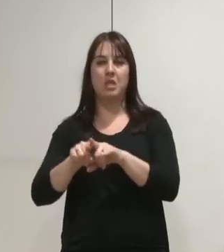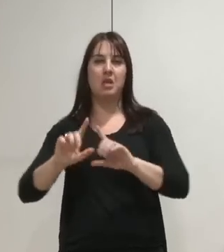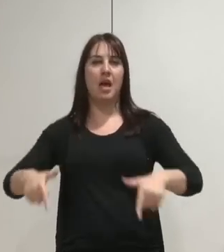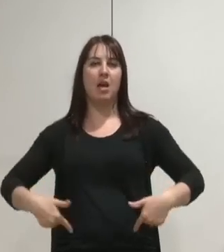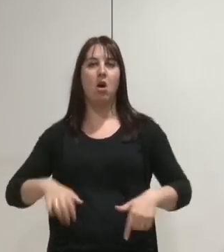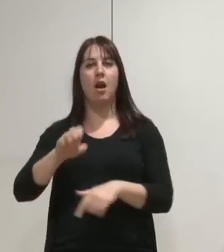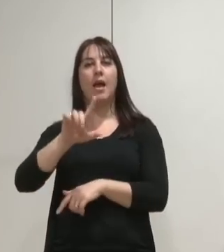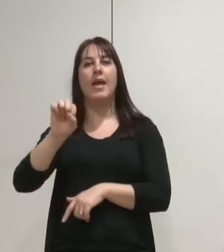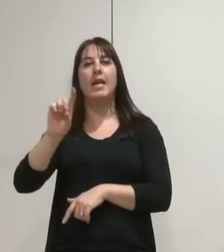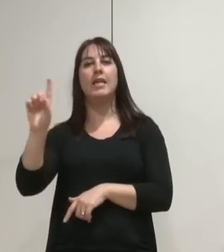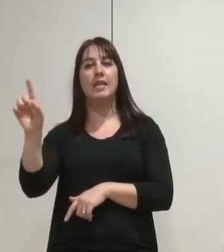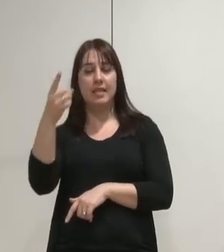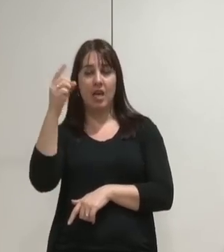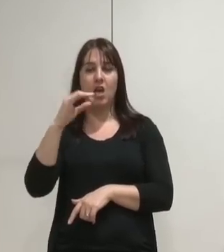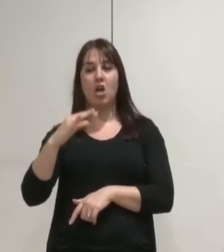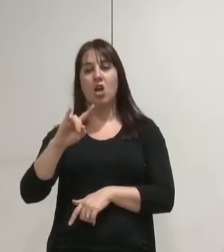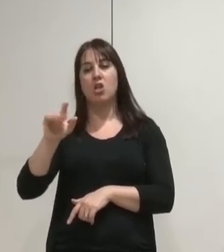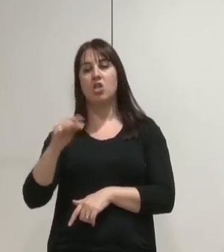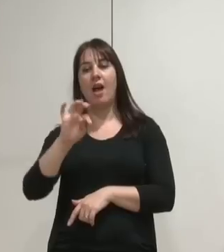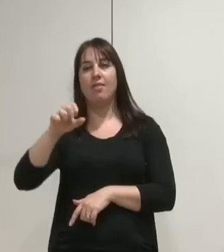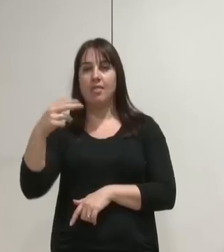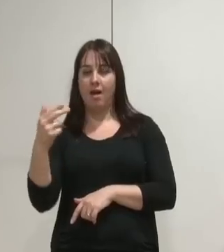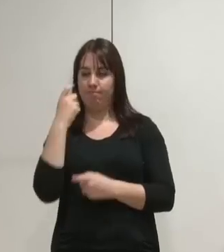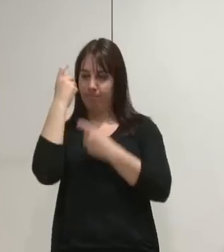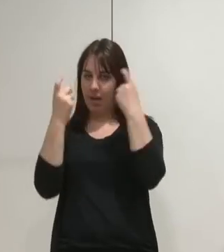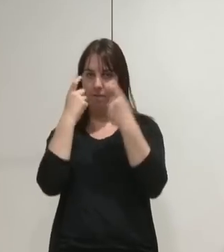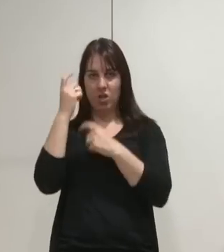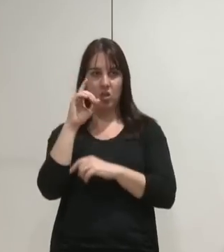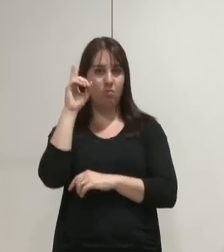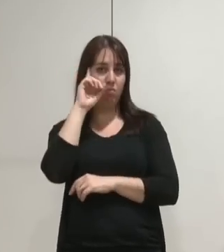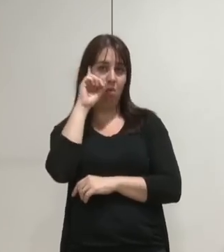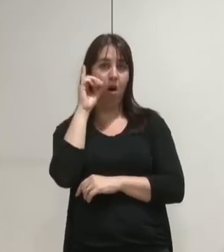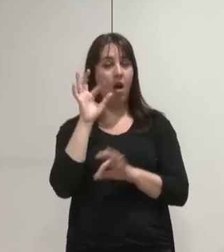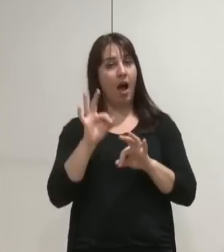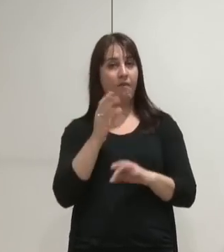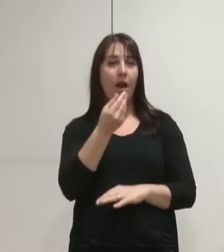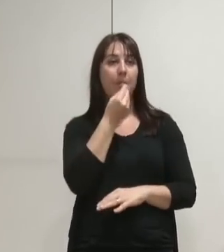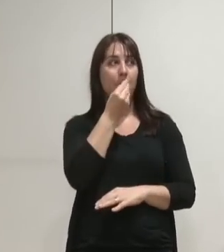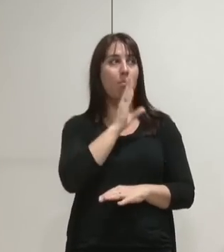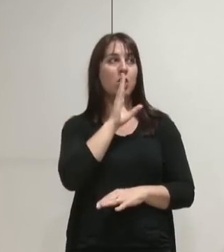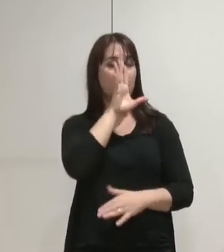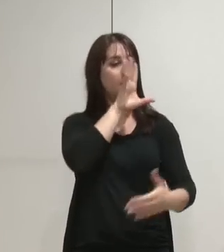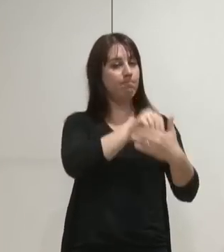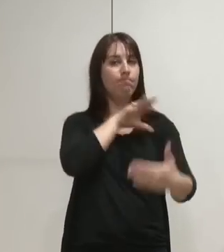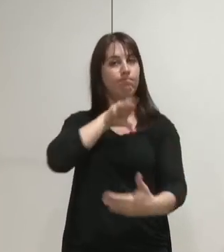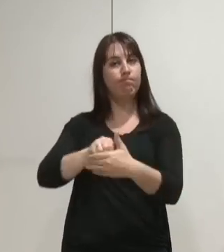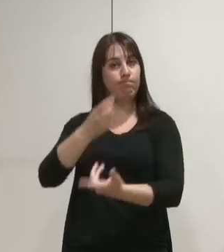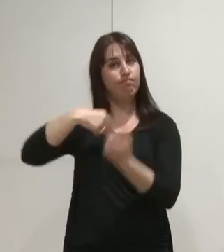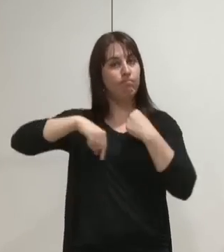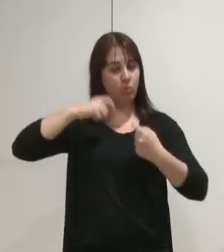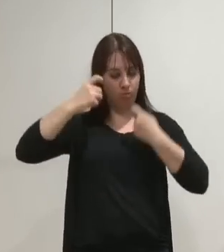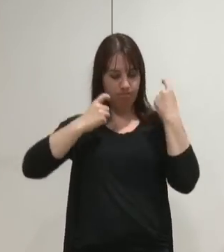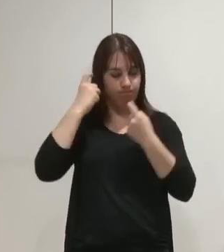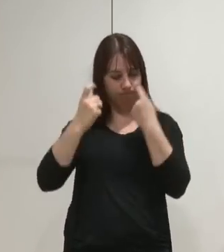ça évidemment le la prise en compte de la restauration scolaire est incluse dans notre réflexion sur